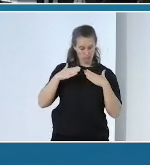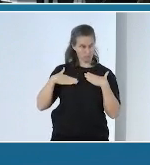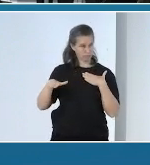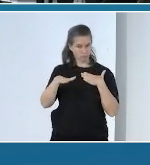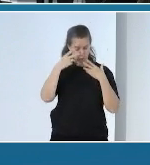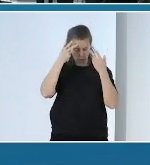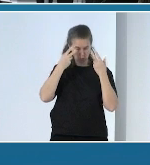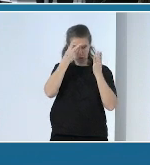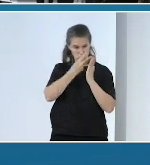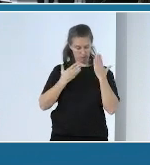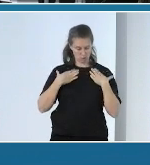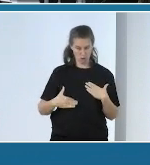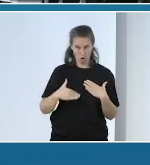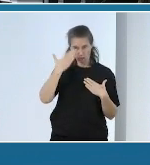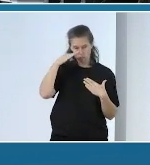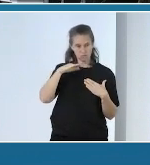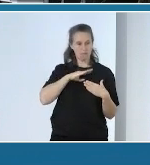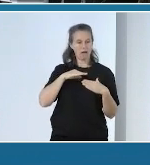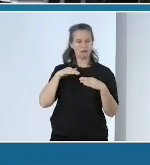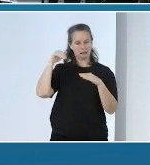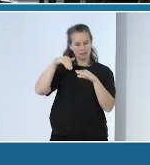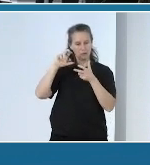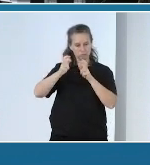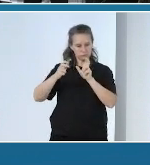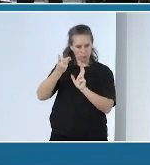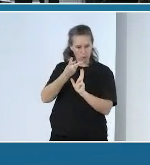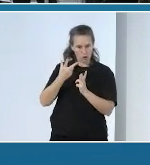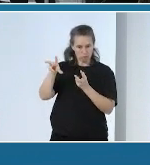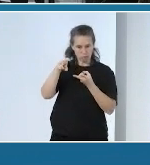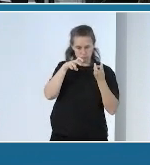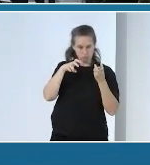notre schéma corporel, et